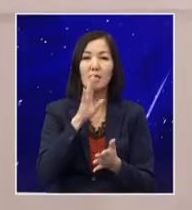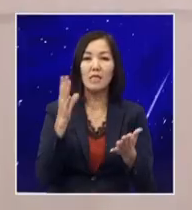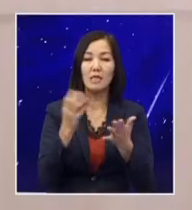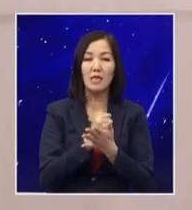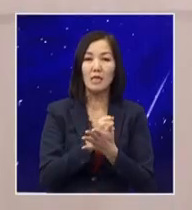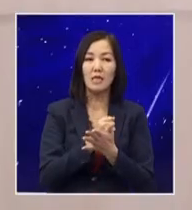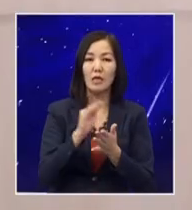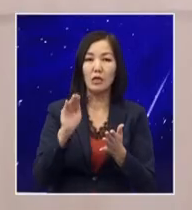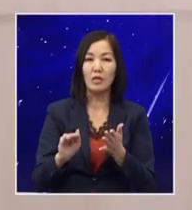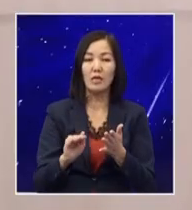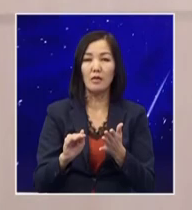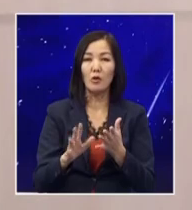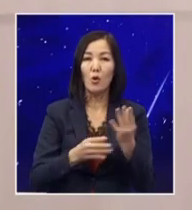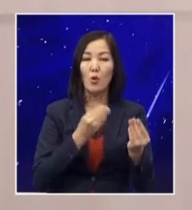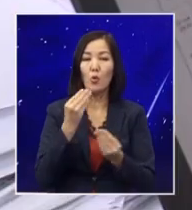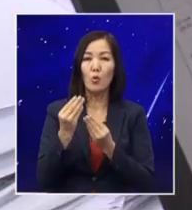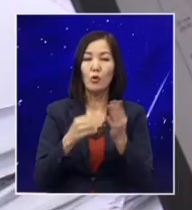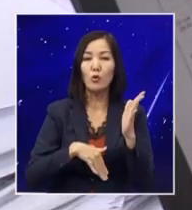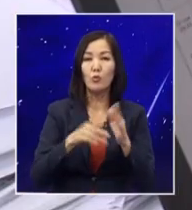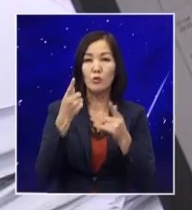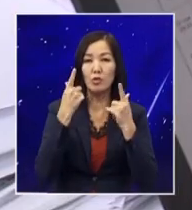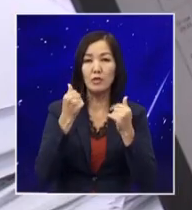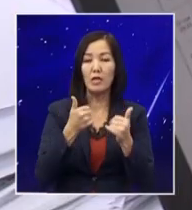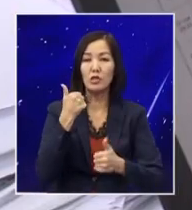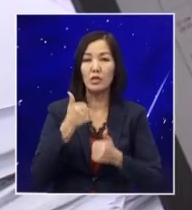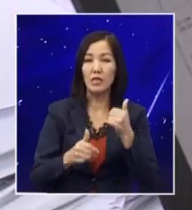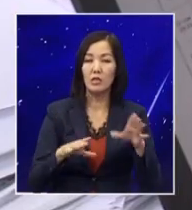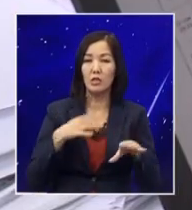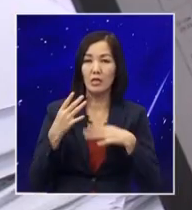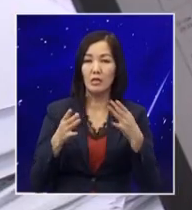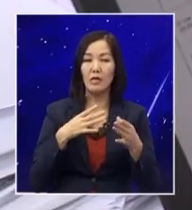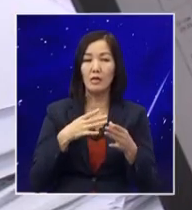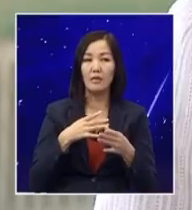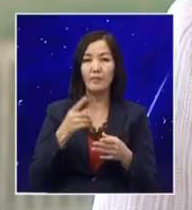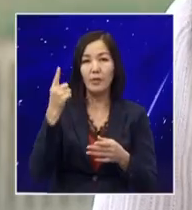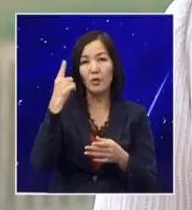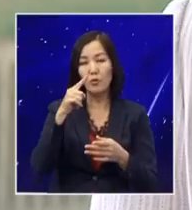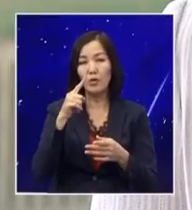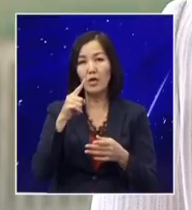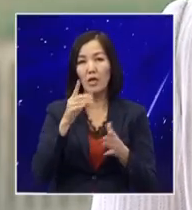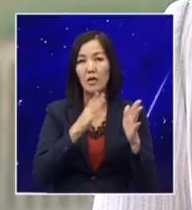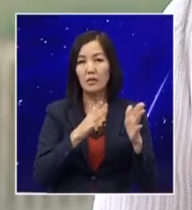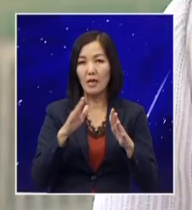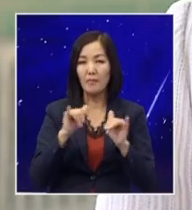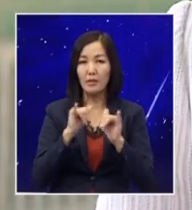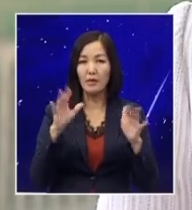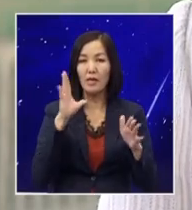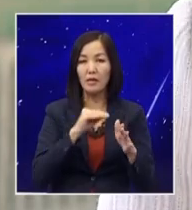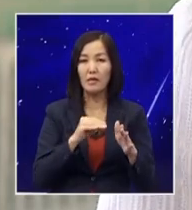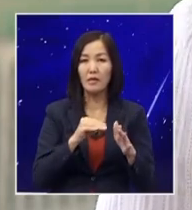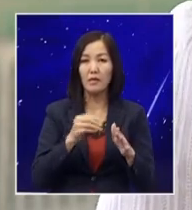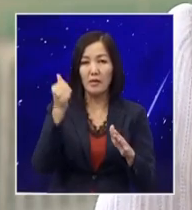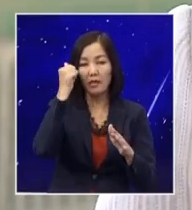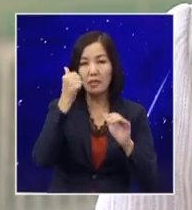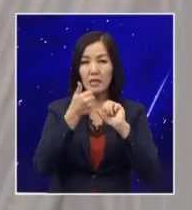Жастайынан 9 құмалақ ойынын серік етіп келеді. Жарыс барысында жақсы дайындық деңгейін көрсетті. Логикалық ой жүйесін дамытады, жаңа есте